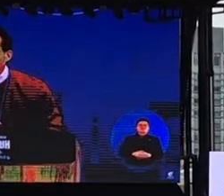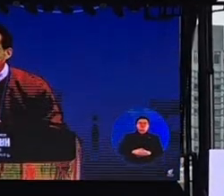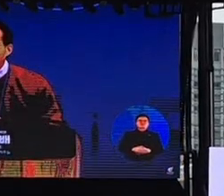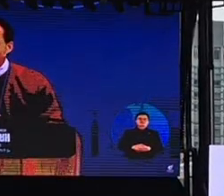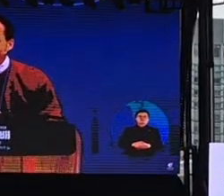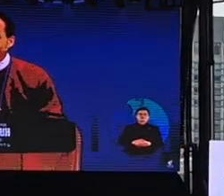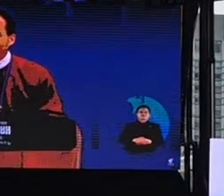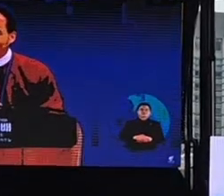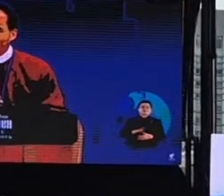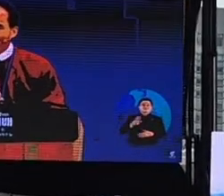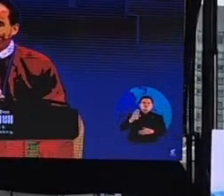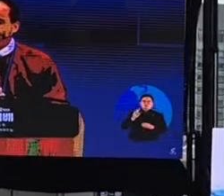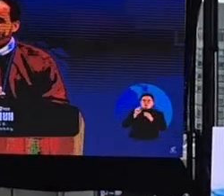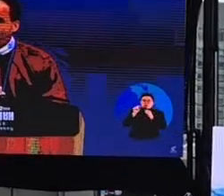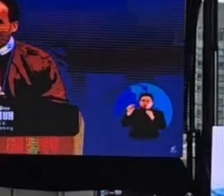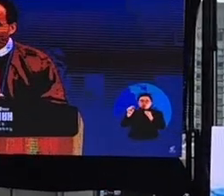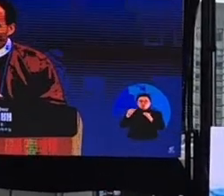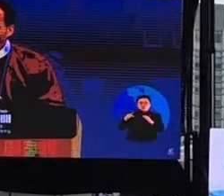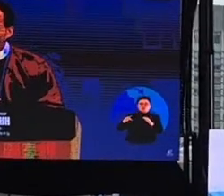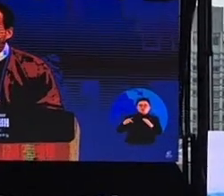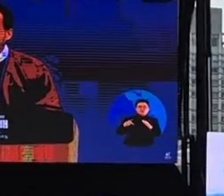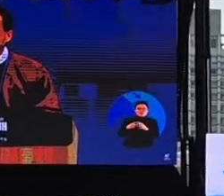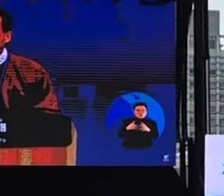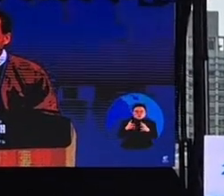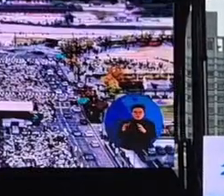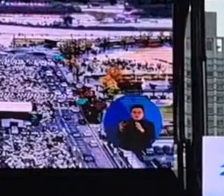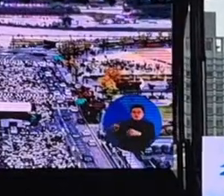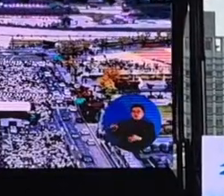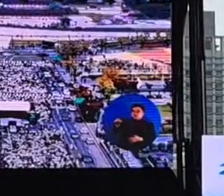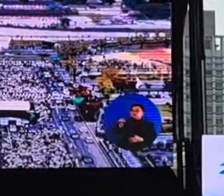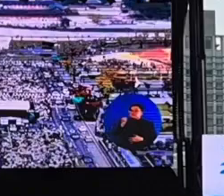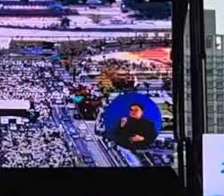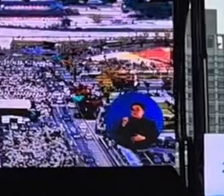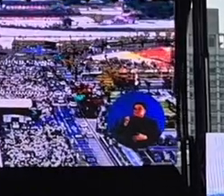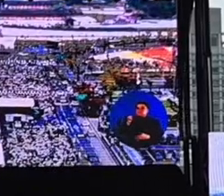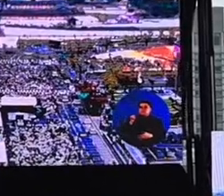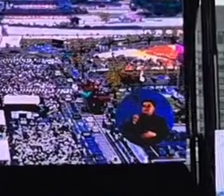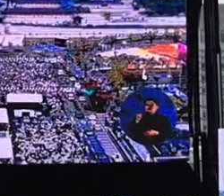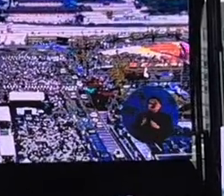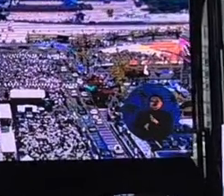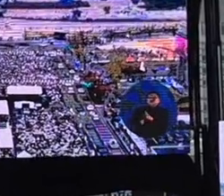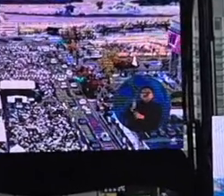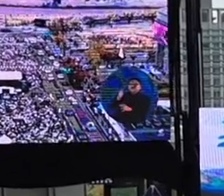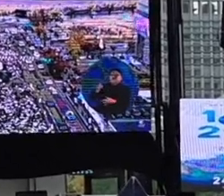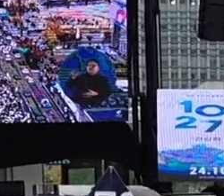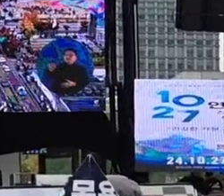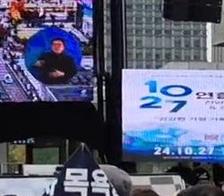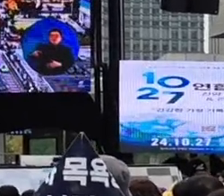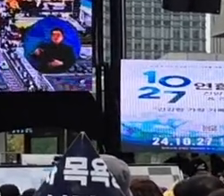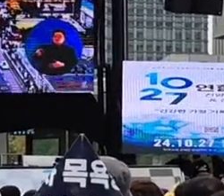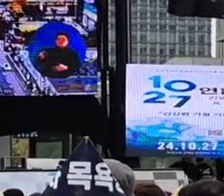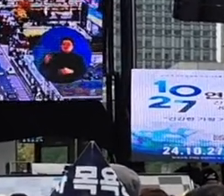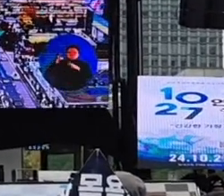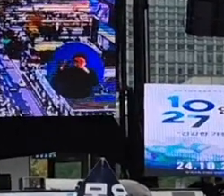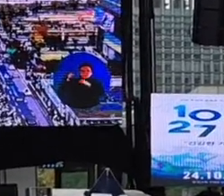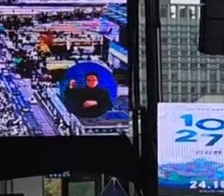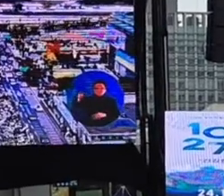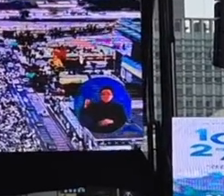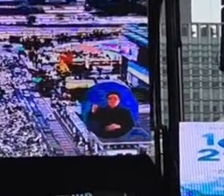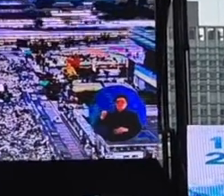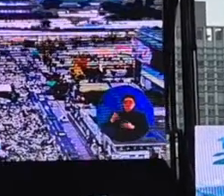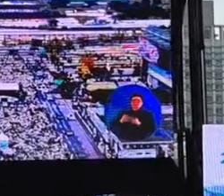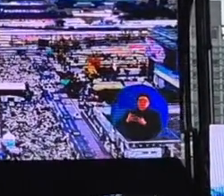보수 기독교 단체가 모여서 일부 모여서 시내에서 한복판에 집회를 함으로